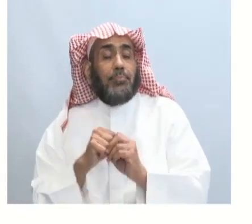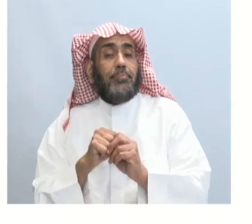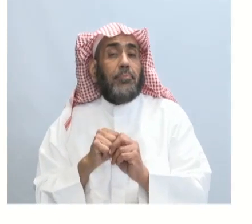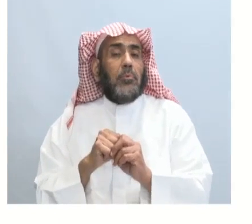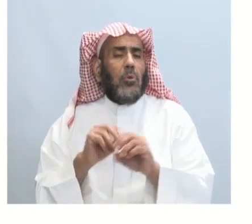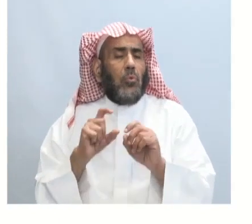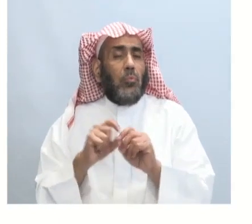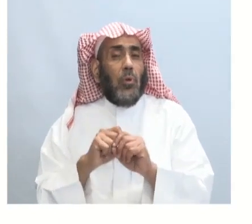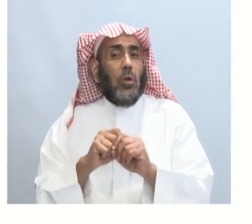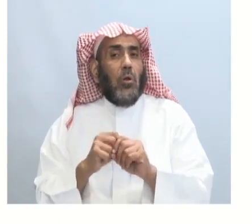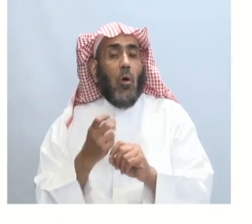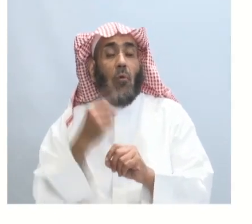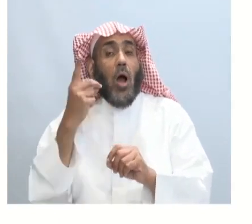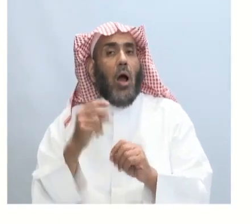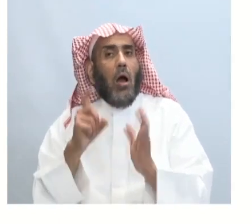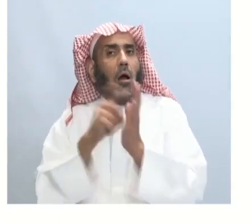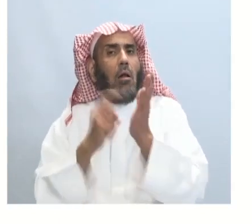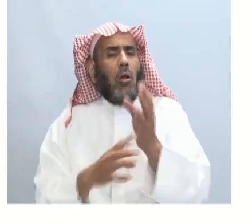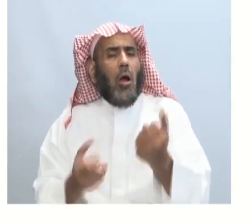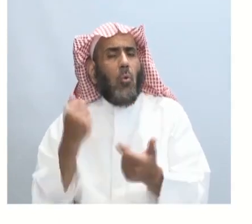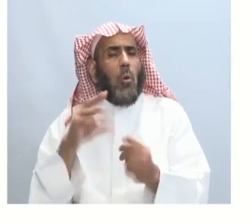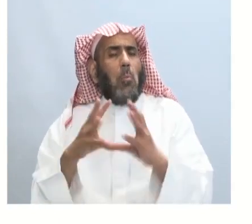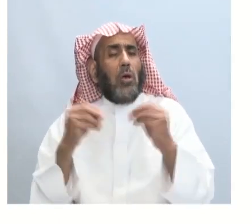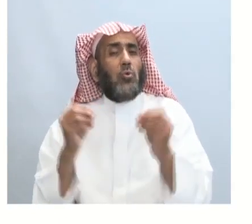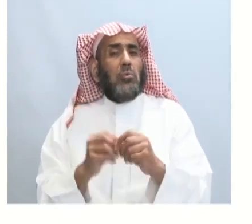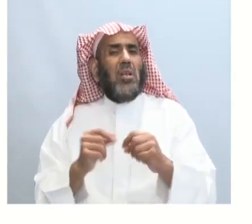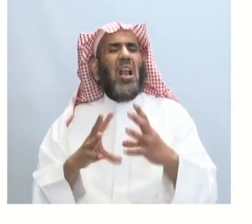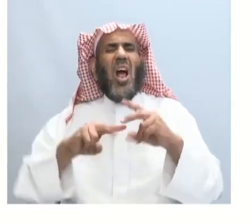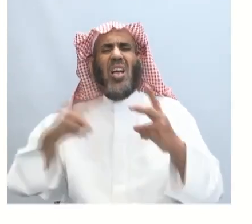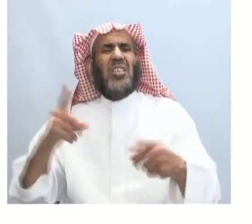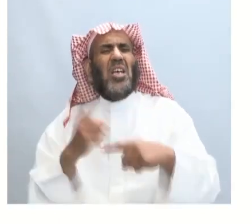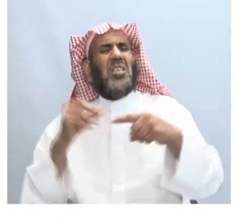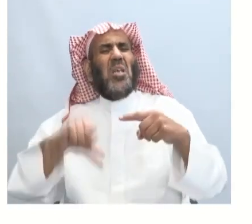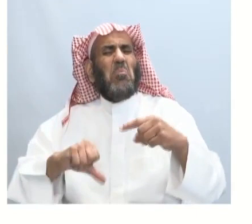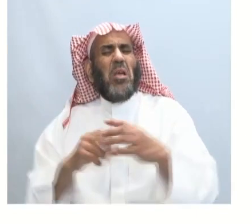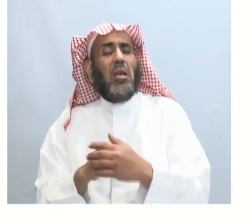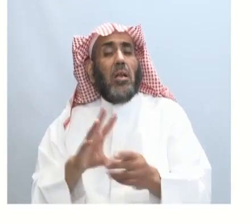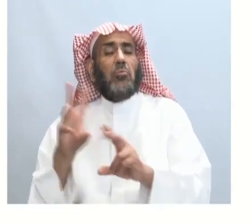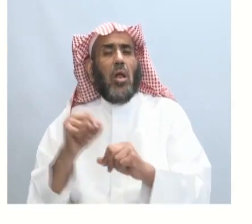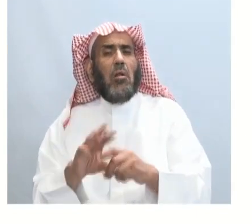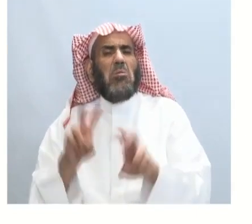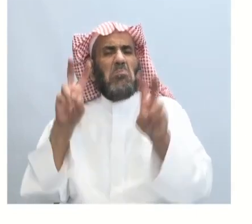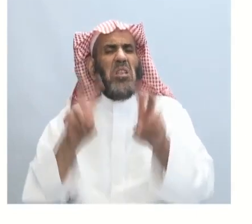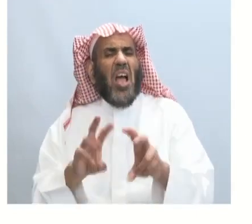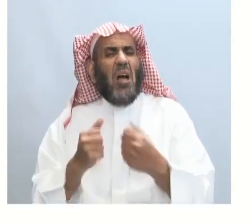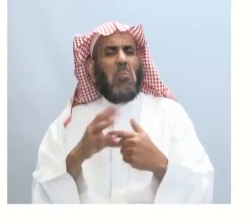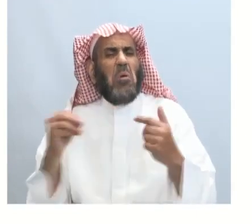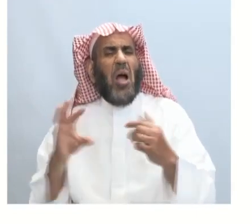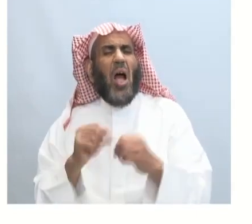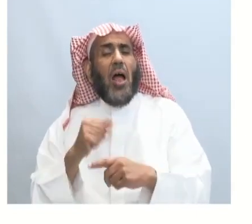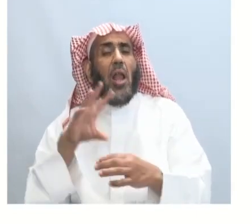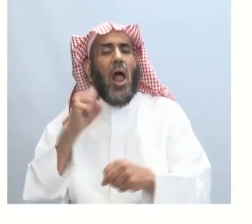ويذكرون فقهاء القانون ان المقصود بالاشياء السلبيه هي من امثلتها هي الامتناع عن عمل هي